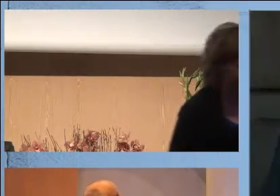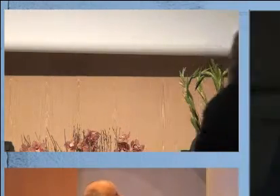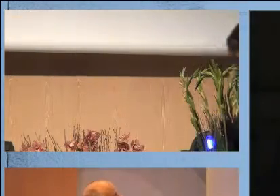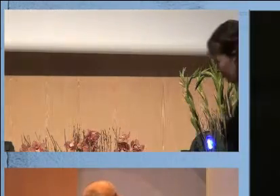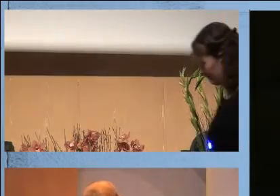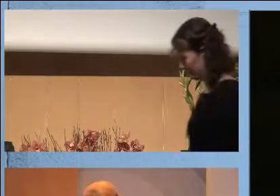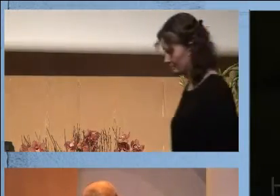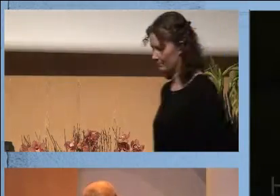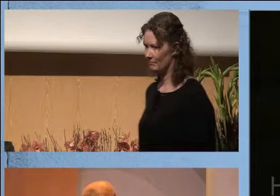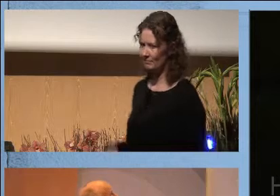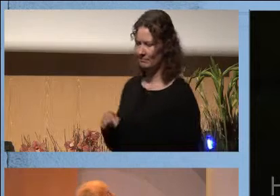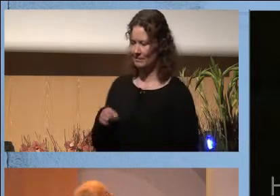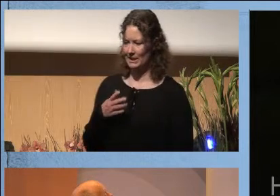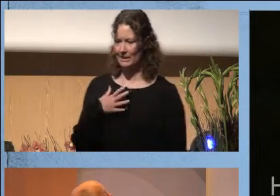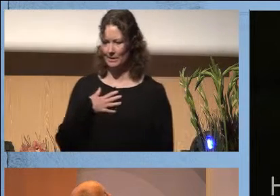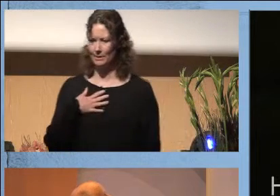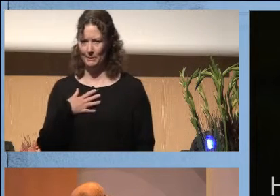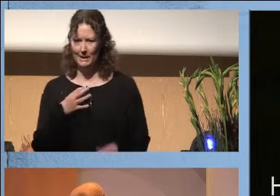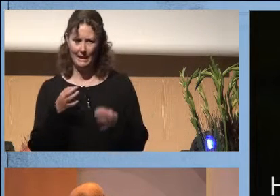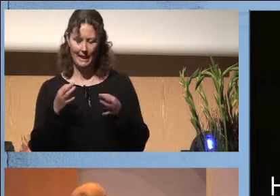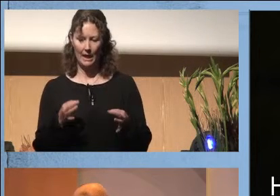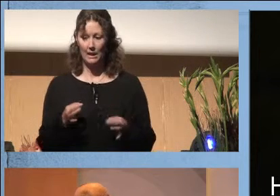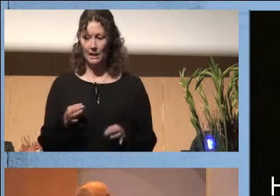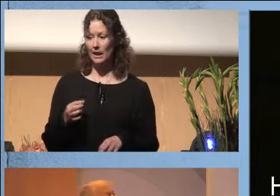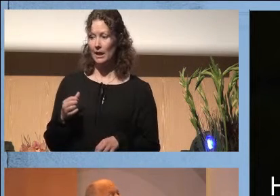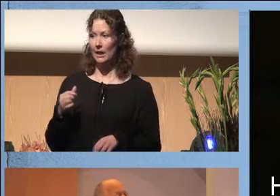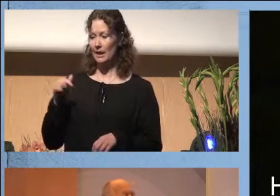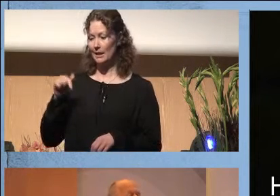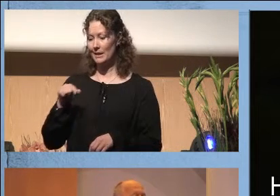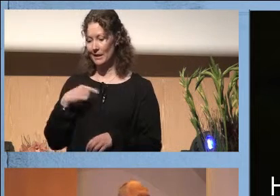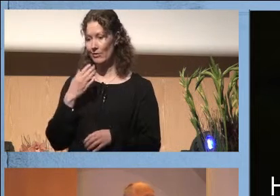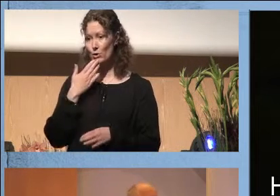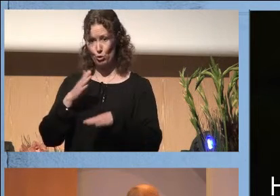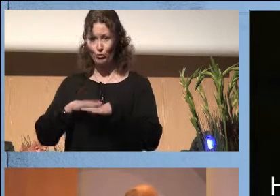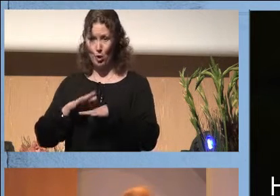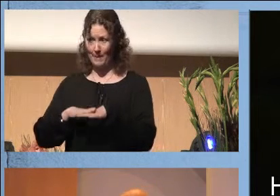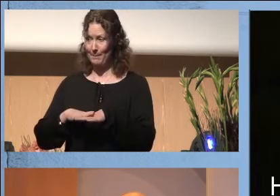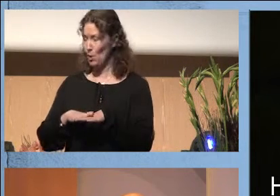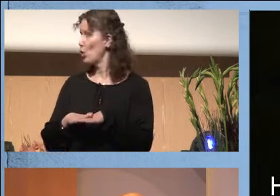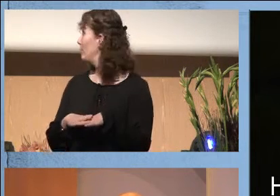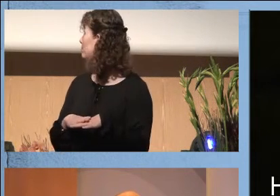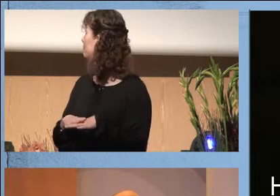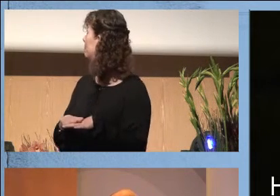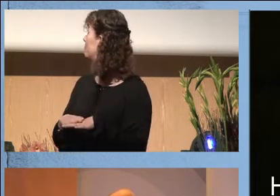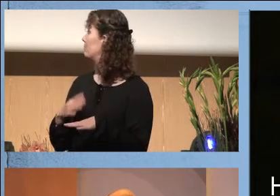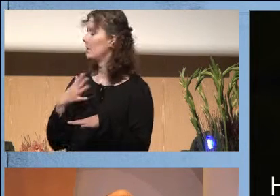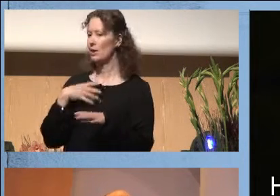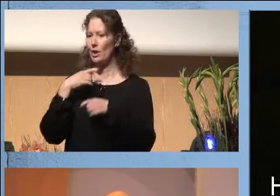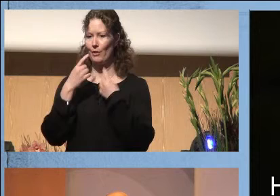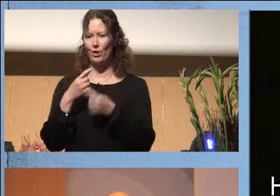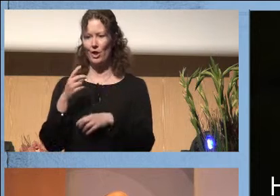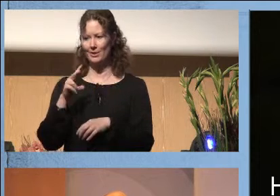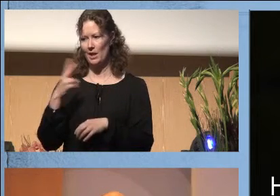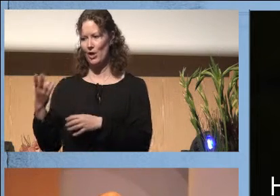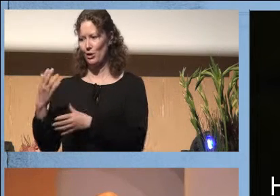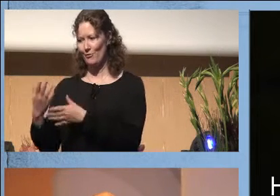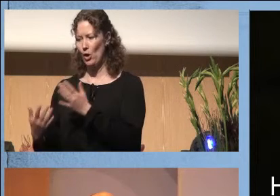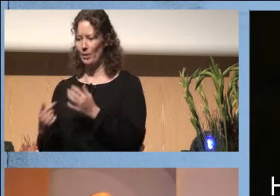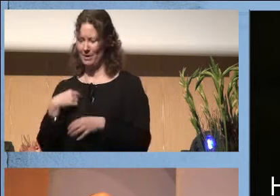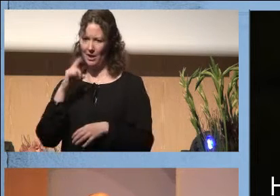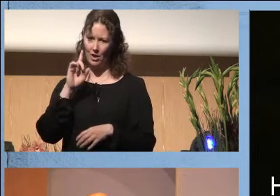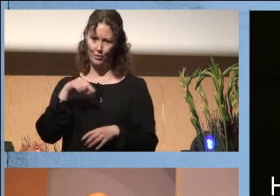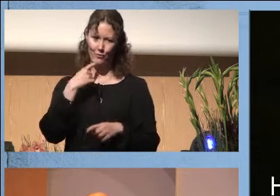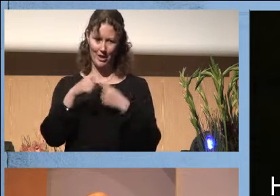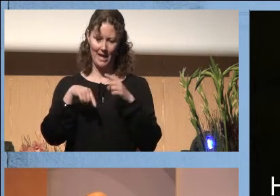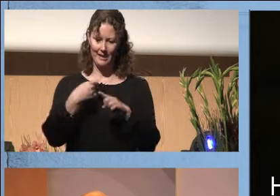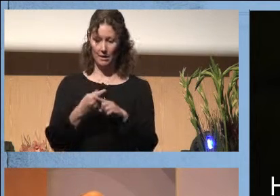greie. Dette er vi jo veldig godt forberedt på. Jeg har fortalt det i andre foredrag, men jeg kan fortelle det igjen.